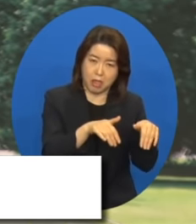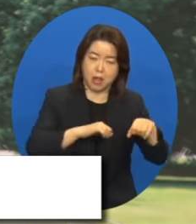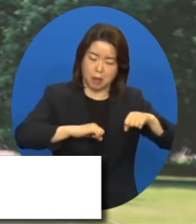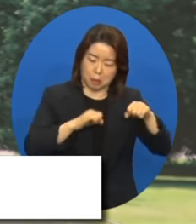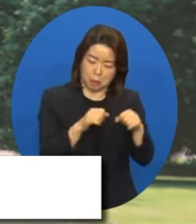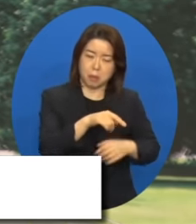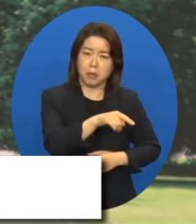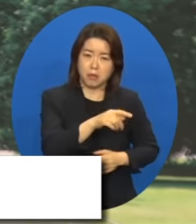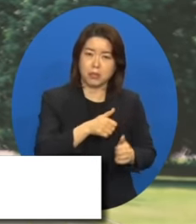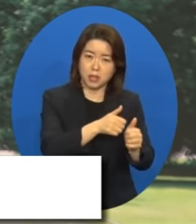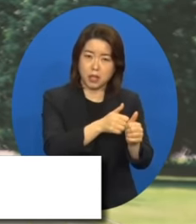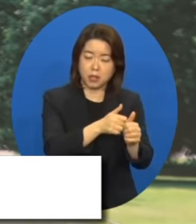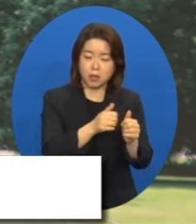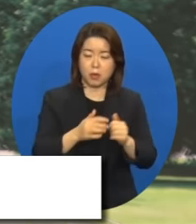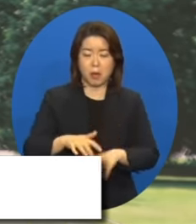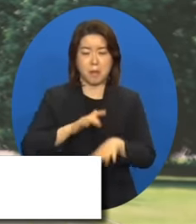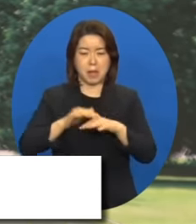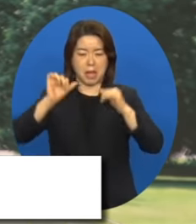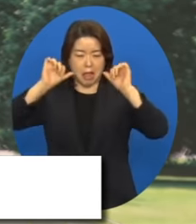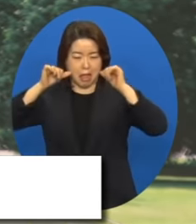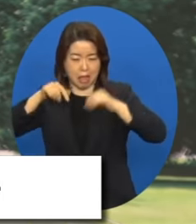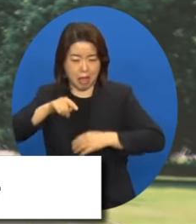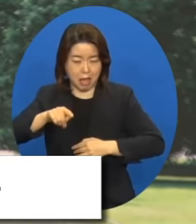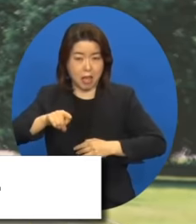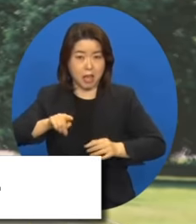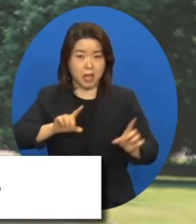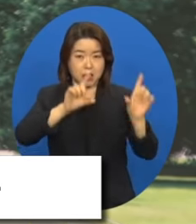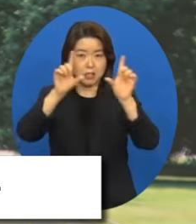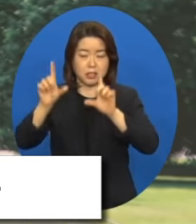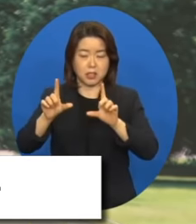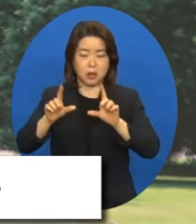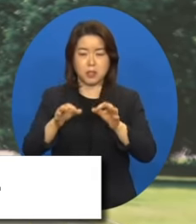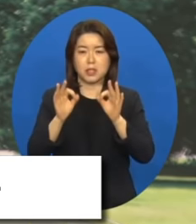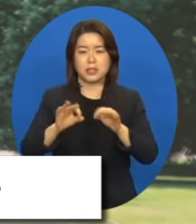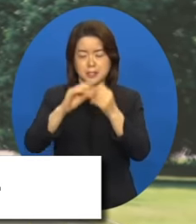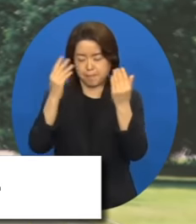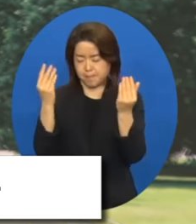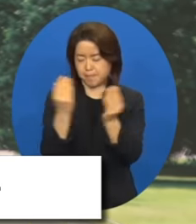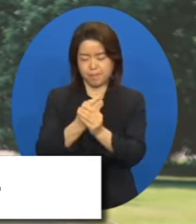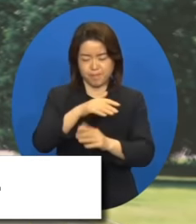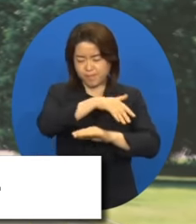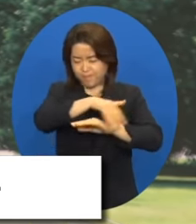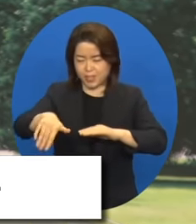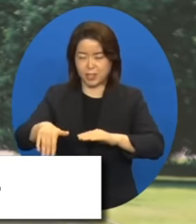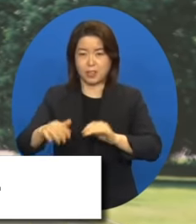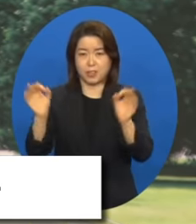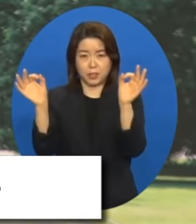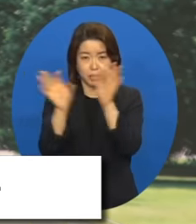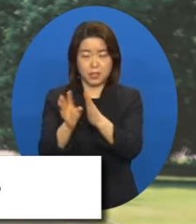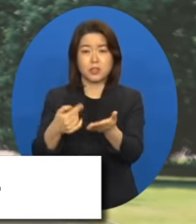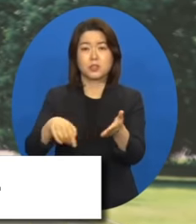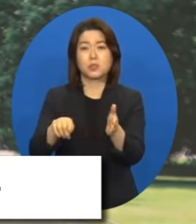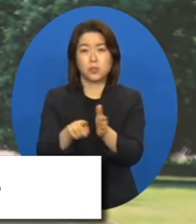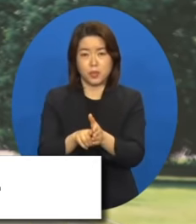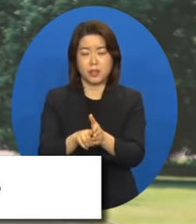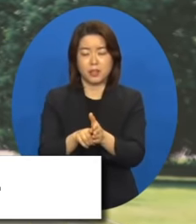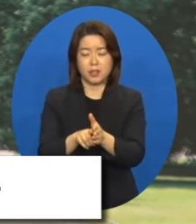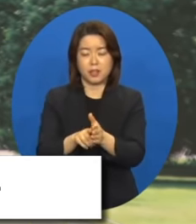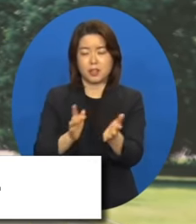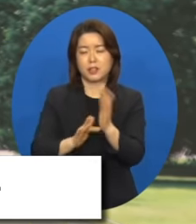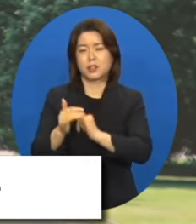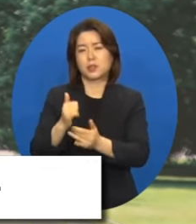마귀의 조롱거리가 되는 삶을 이제는 완전히 청산하기 위해서 예수를 믿는 겁니다.